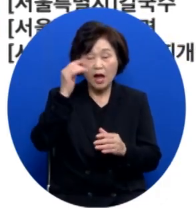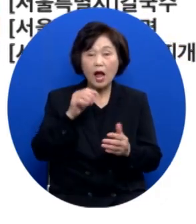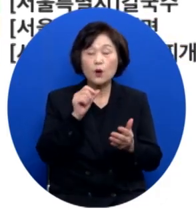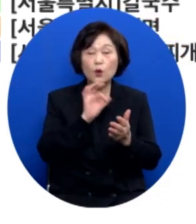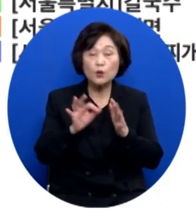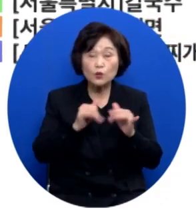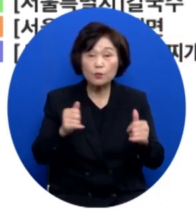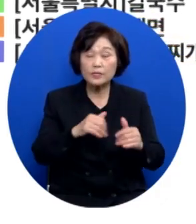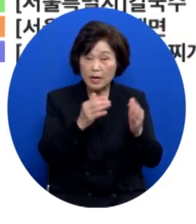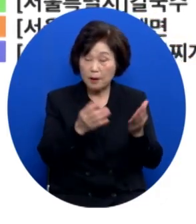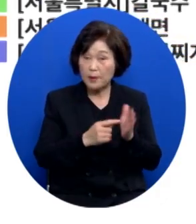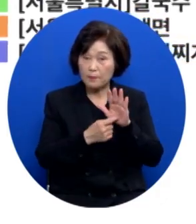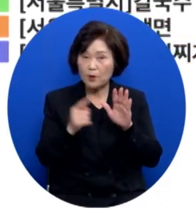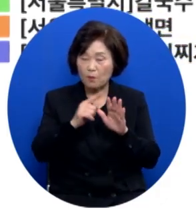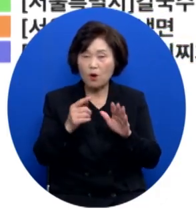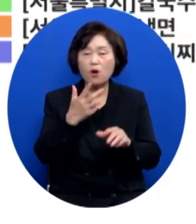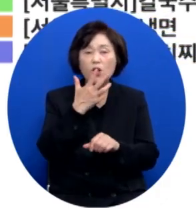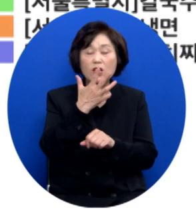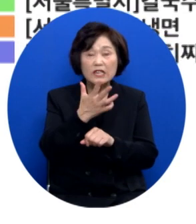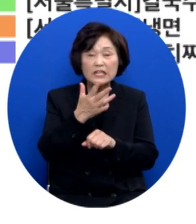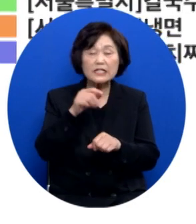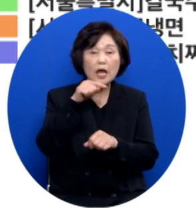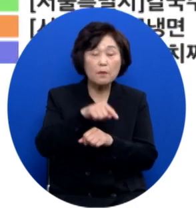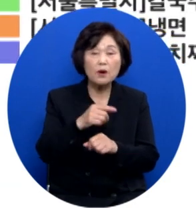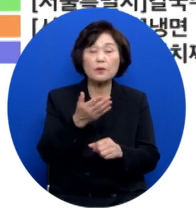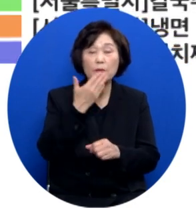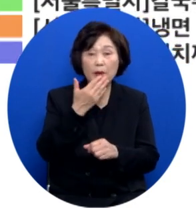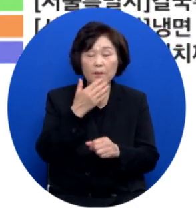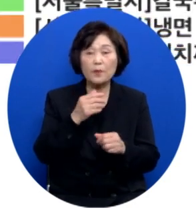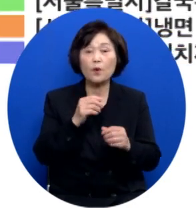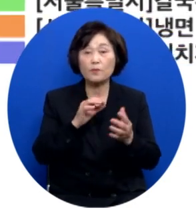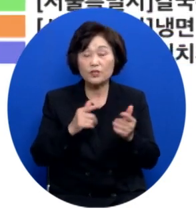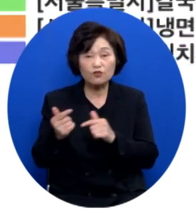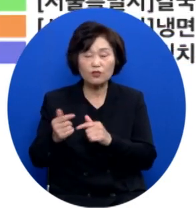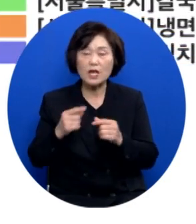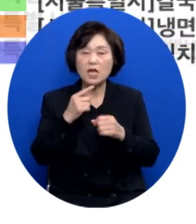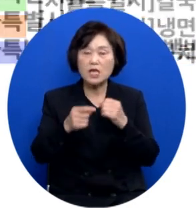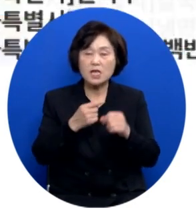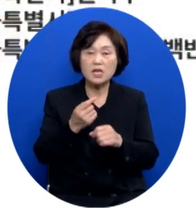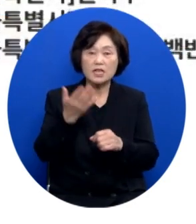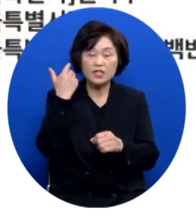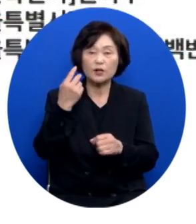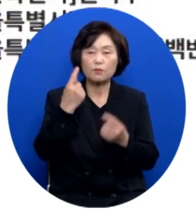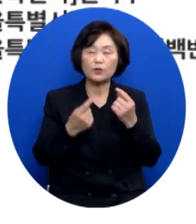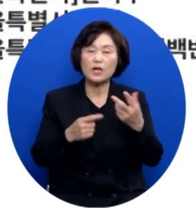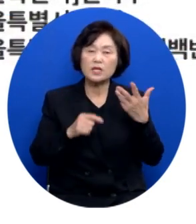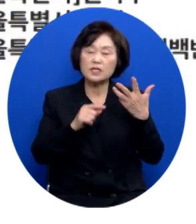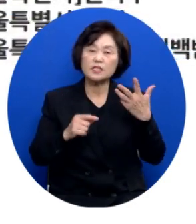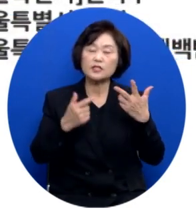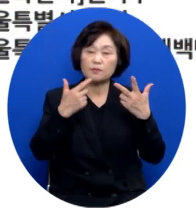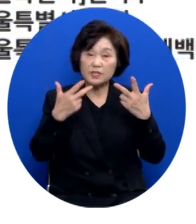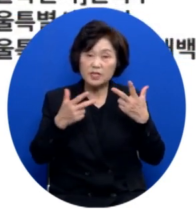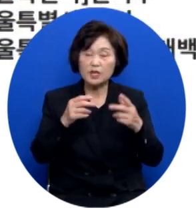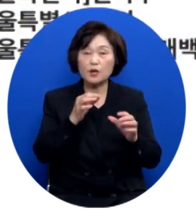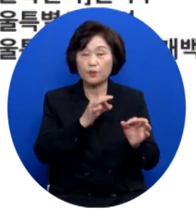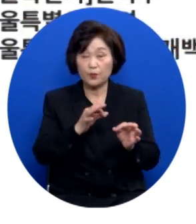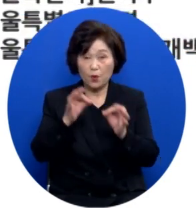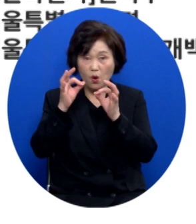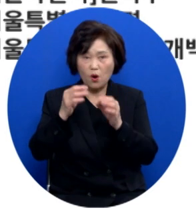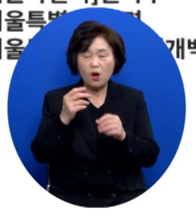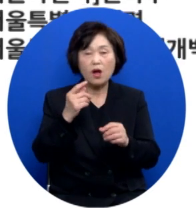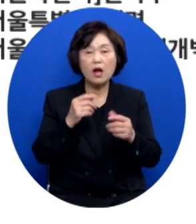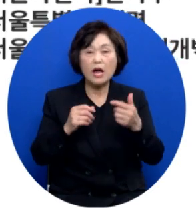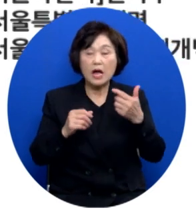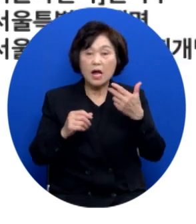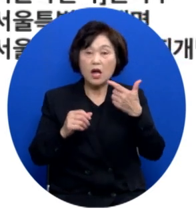한국소비자원에 따르면 8개 외식 대표 메뉴 가운데 김밥 가격이 1년 전보다 7.7% 상승한 가운데 지난달